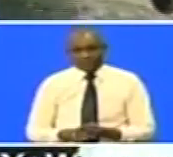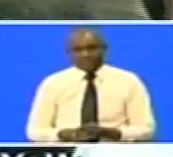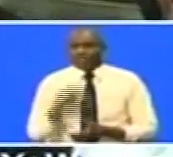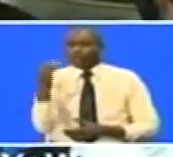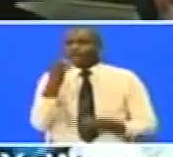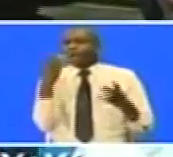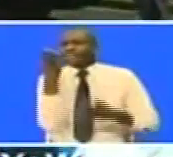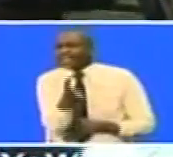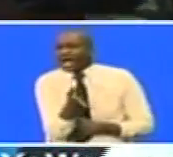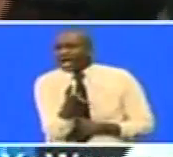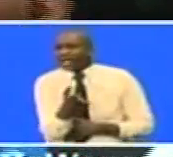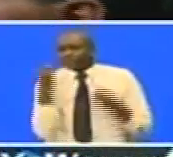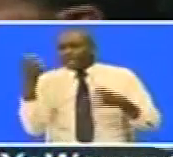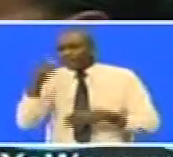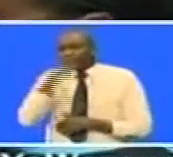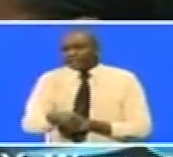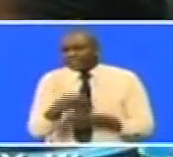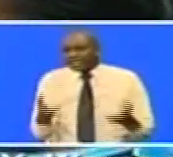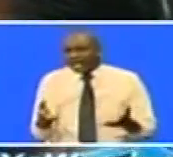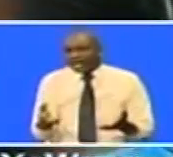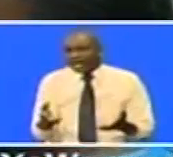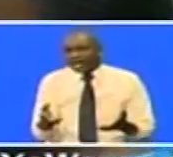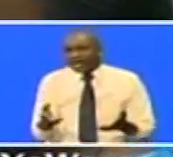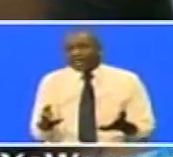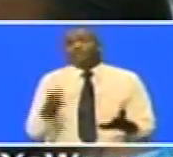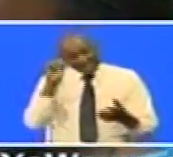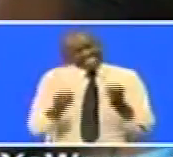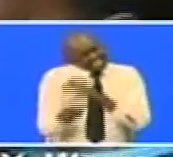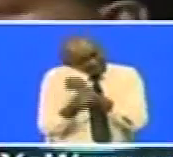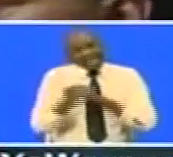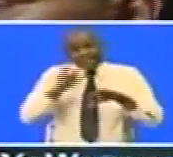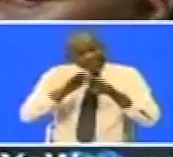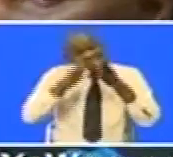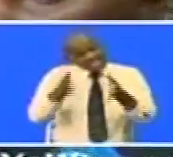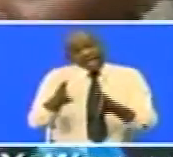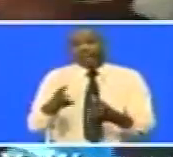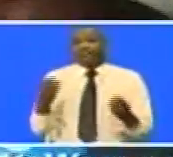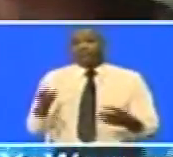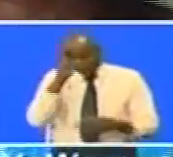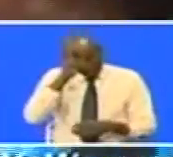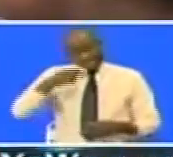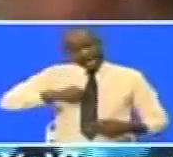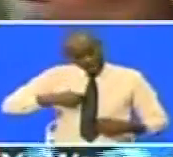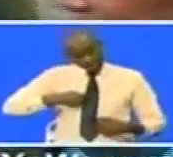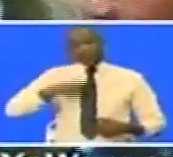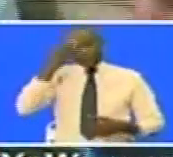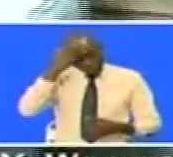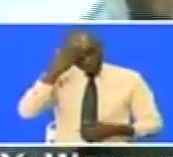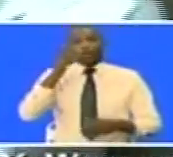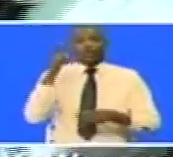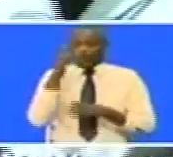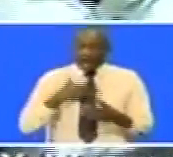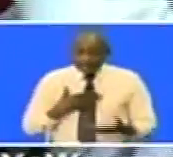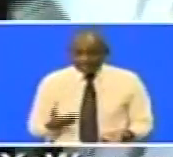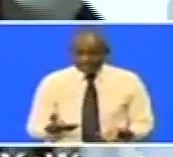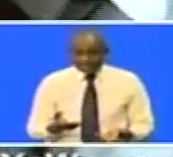Watoto wapi wa koti police station? Sio wa the office. Sio wewe unatueleza vile tutafanya. Tutakubalia police officers. Na we know how to indicate. Yeah. You